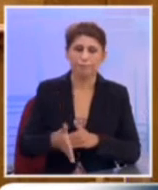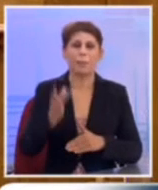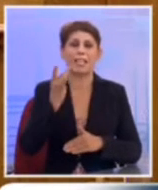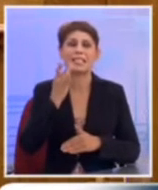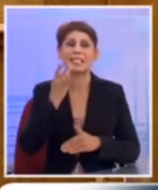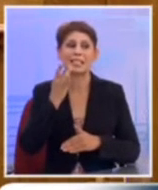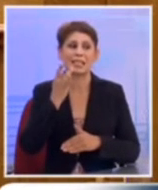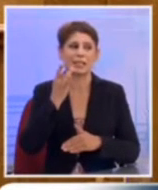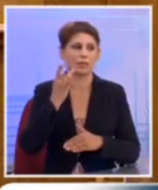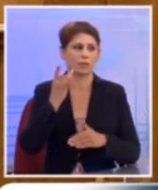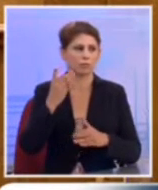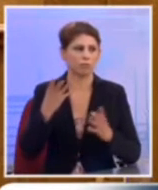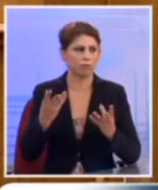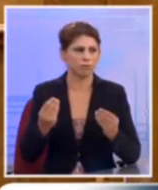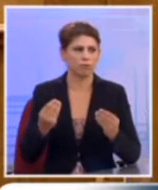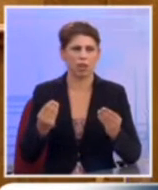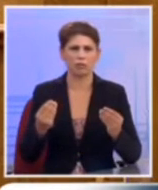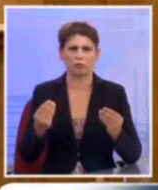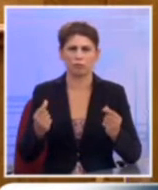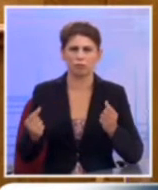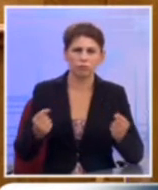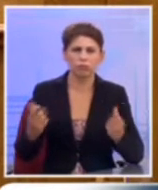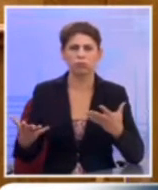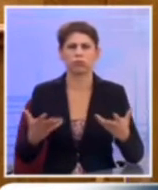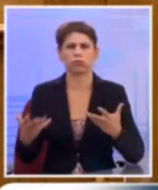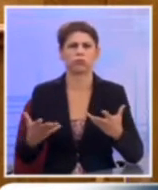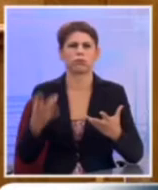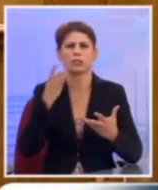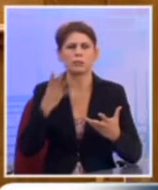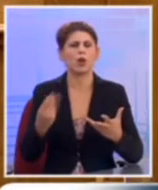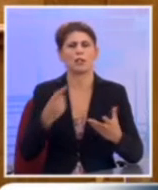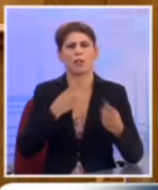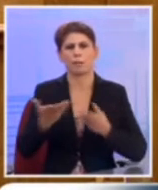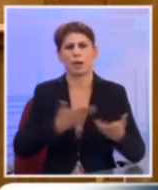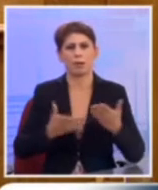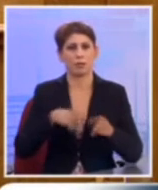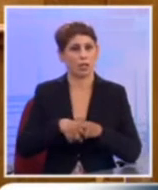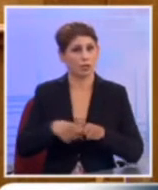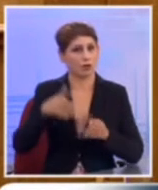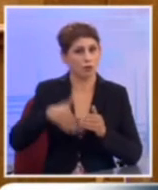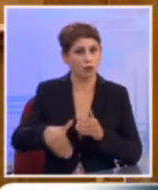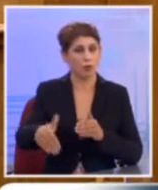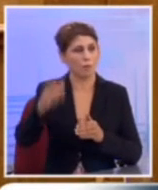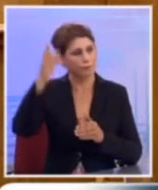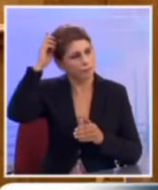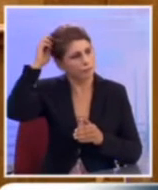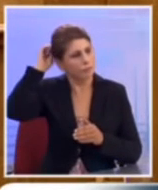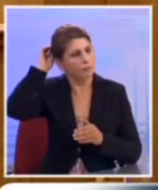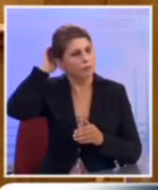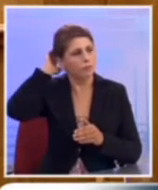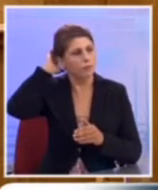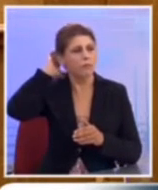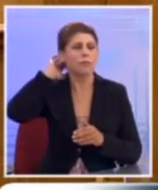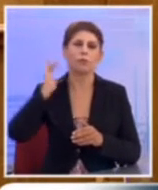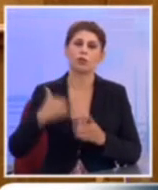σκληρής, αδυσόπιτης διαπραγμάτευσης που αφορά το μέλλον της χώρας. Το μέλλον της χώρας το